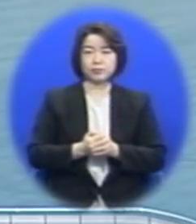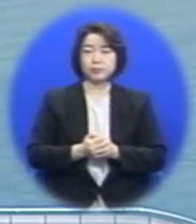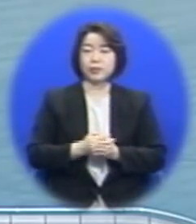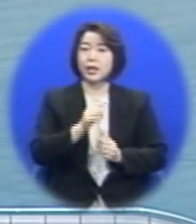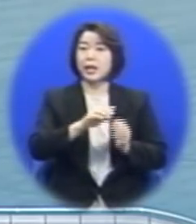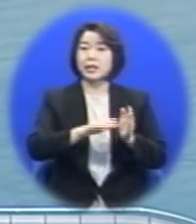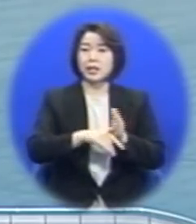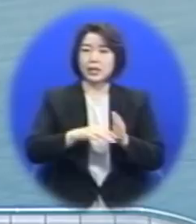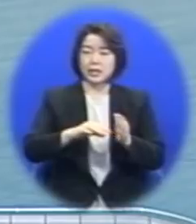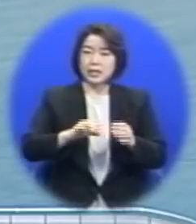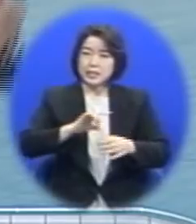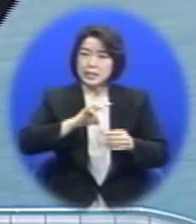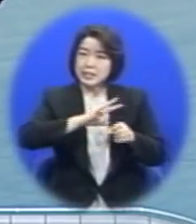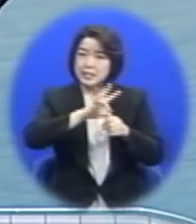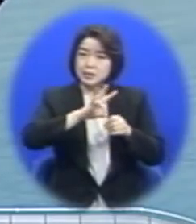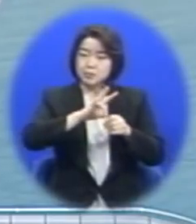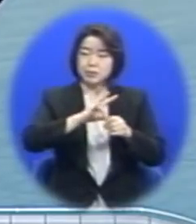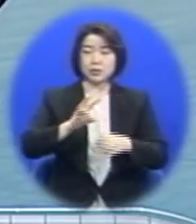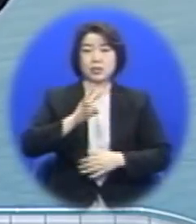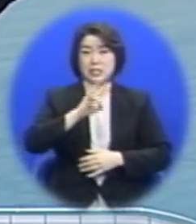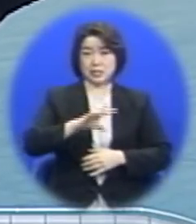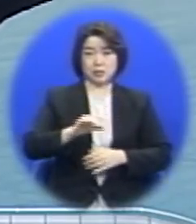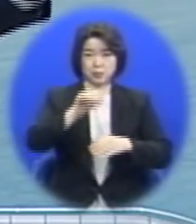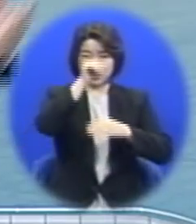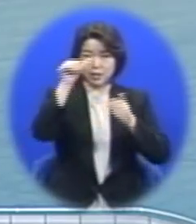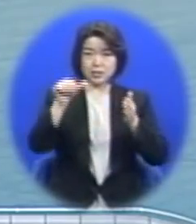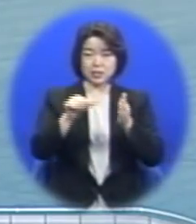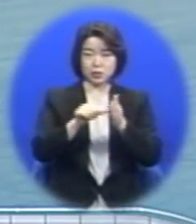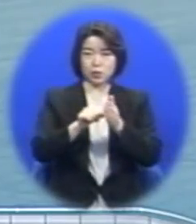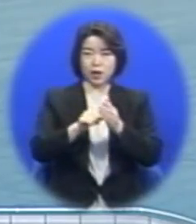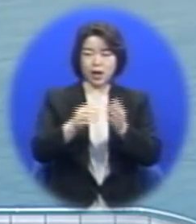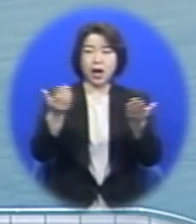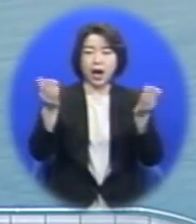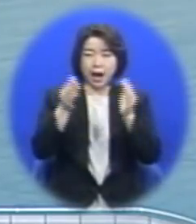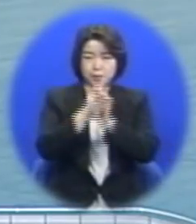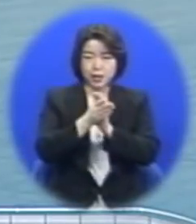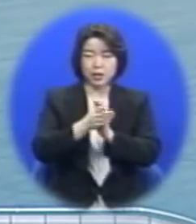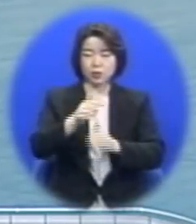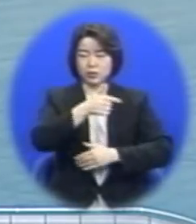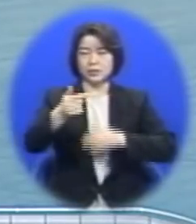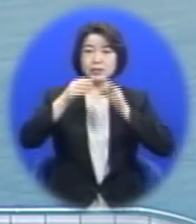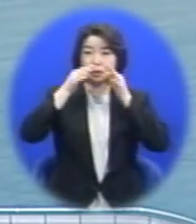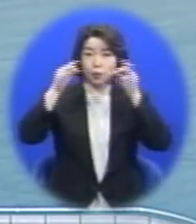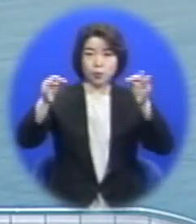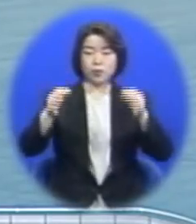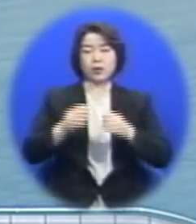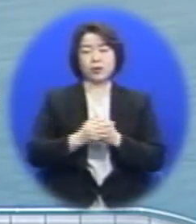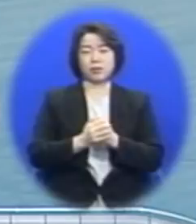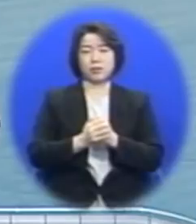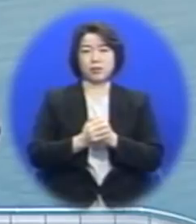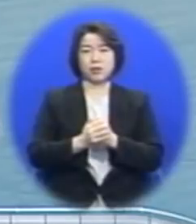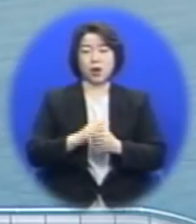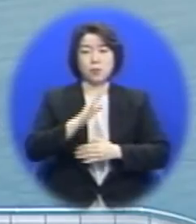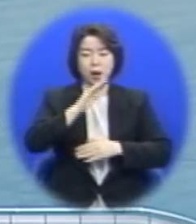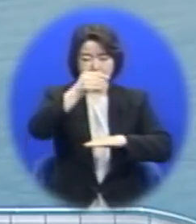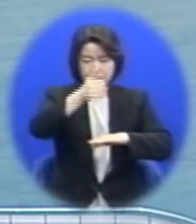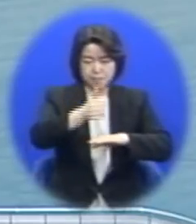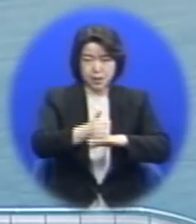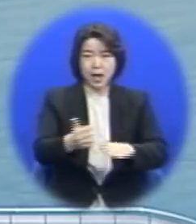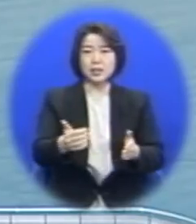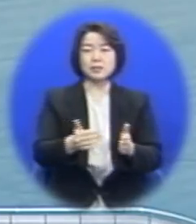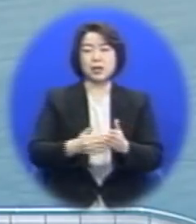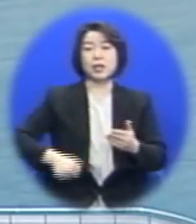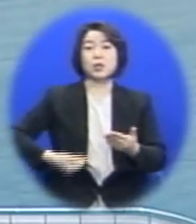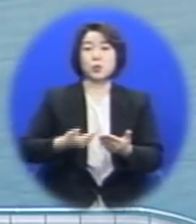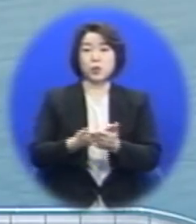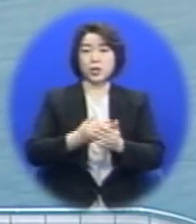그때 24장로가 아멘 하고 큰 소리로 외칩니다. 물론 끝까지